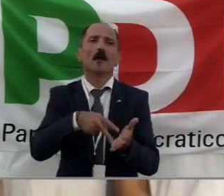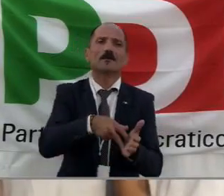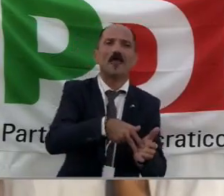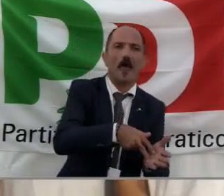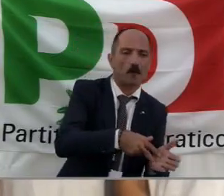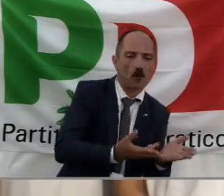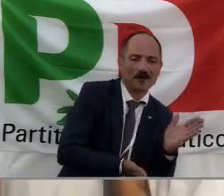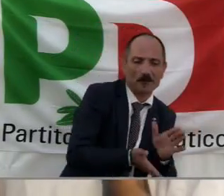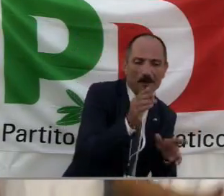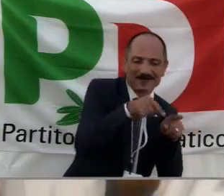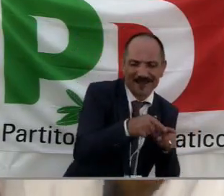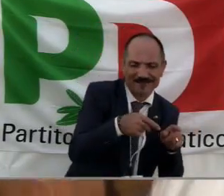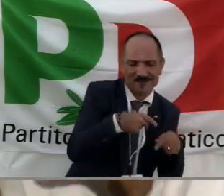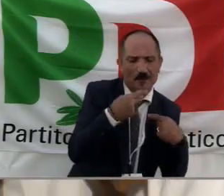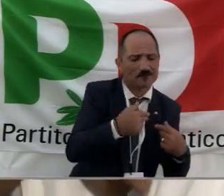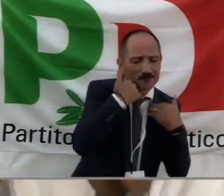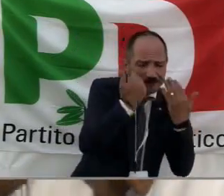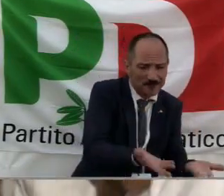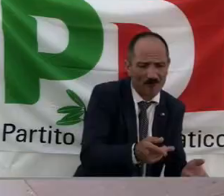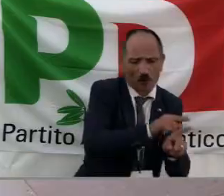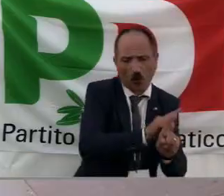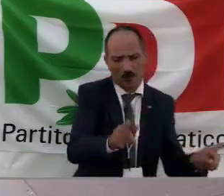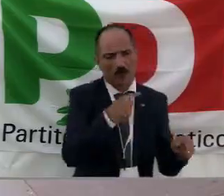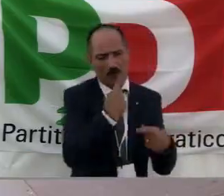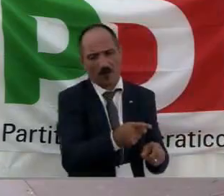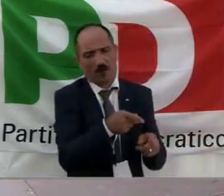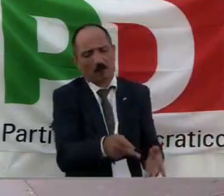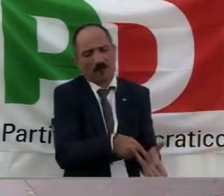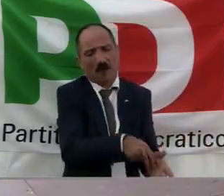deboli, senza avere vergogna di dirlo.